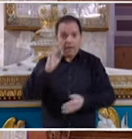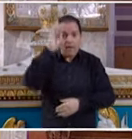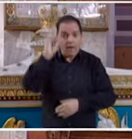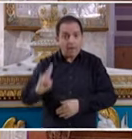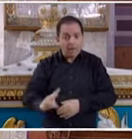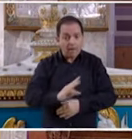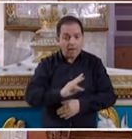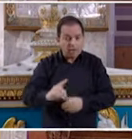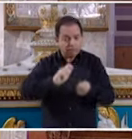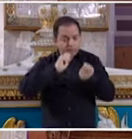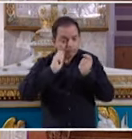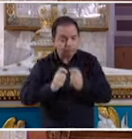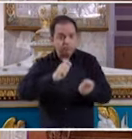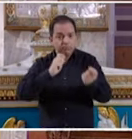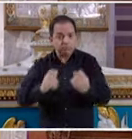Κυρίου